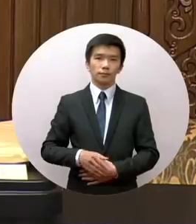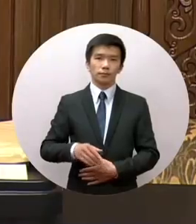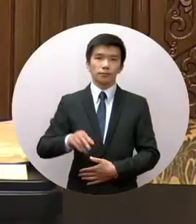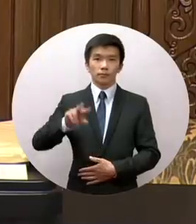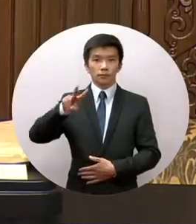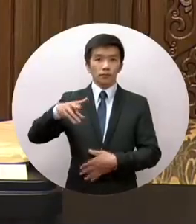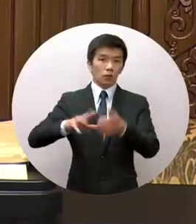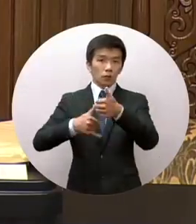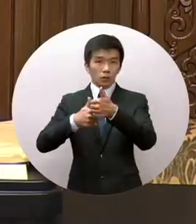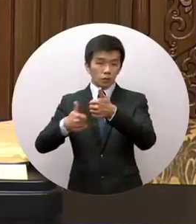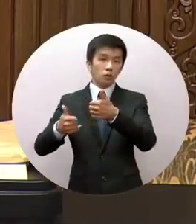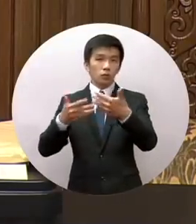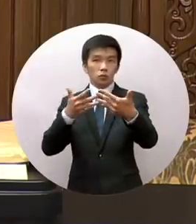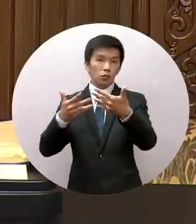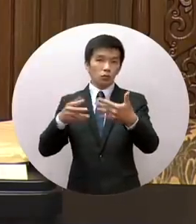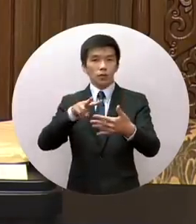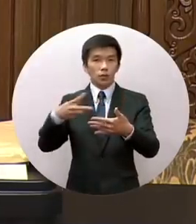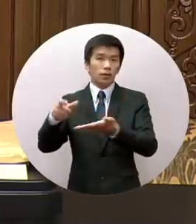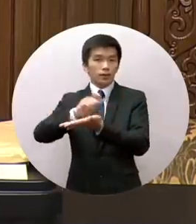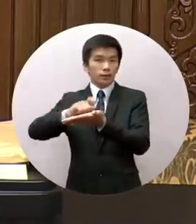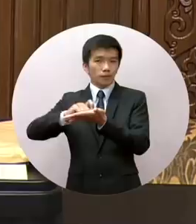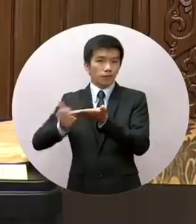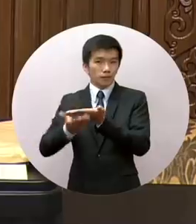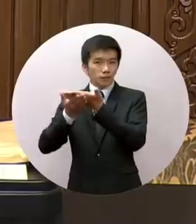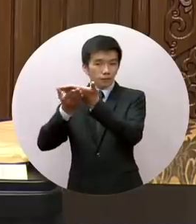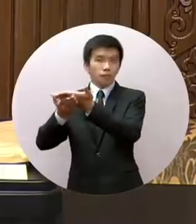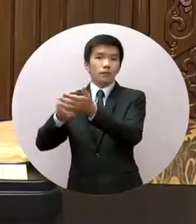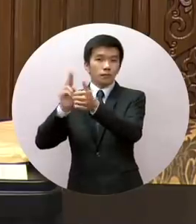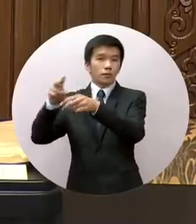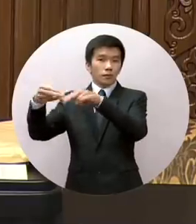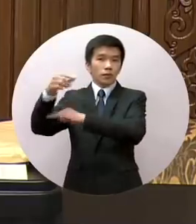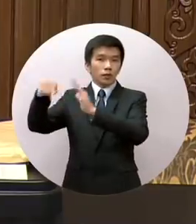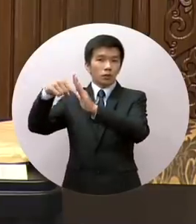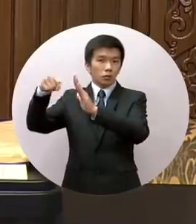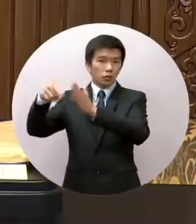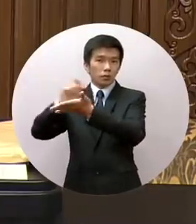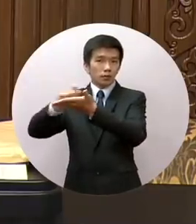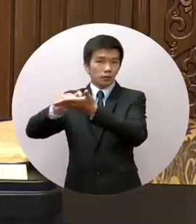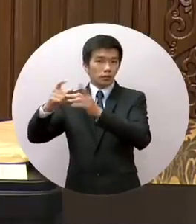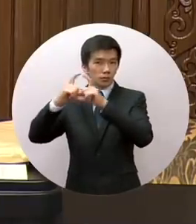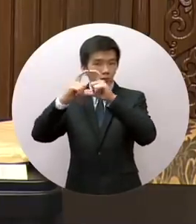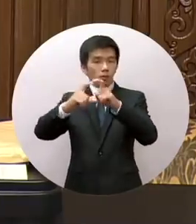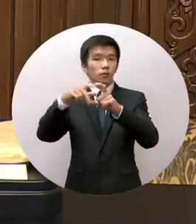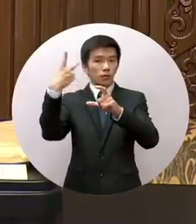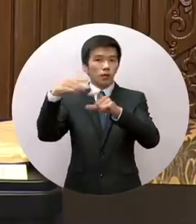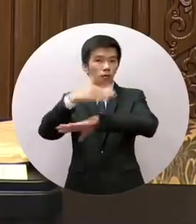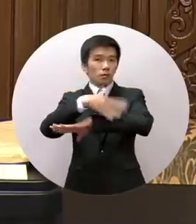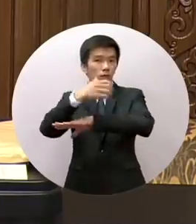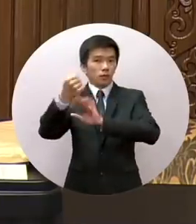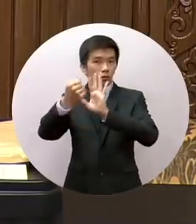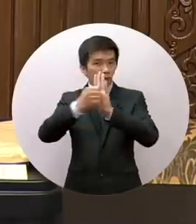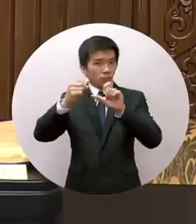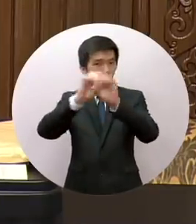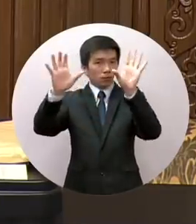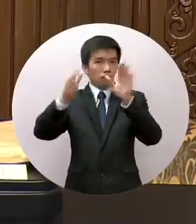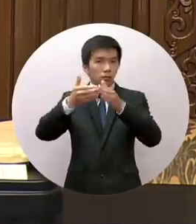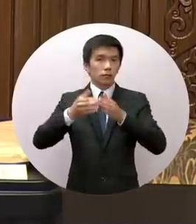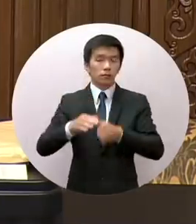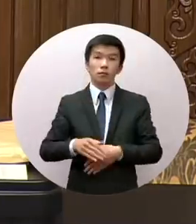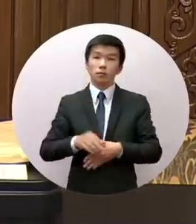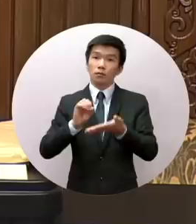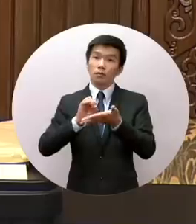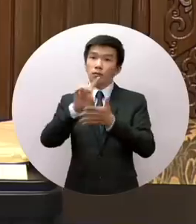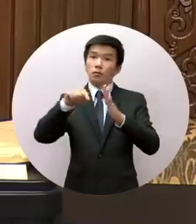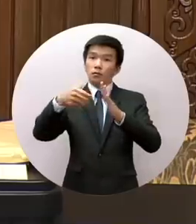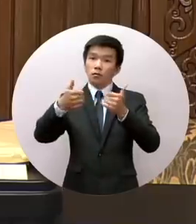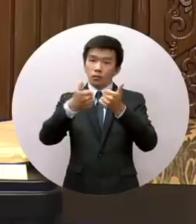刘世芳委员之质询已书面提出，请行政院书面答复，并列入记录，刊登公报。报院会